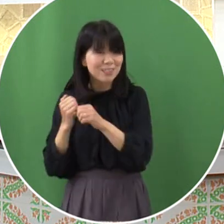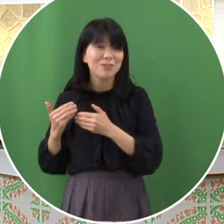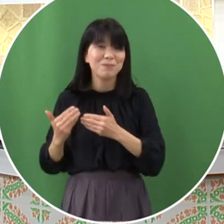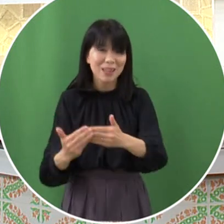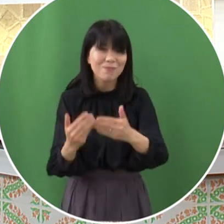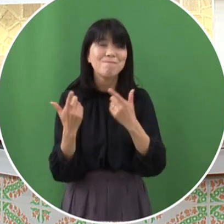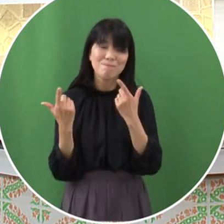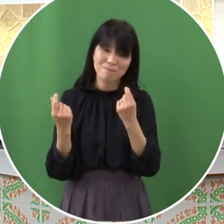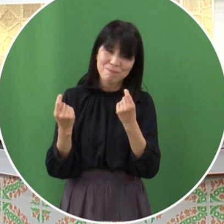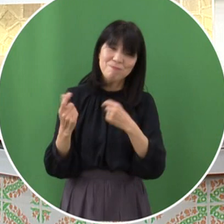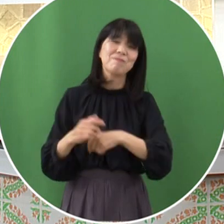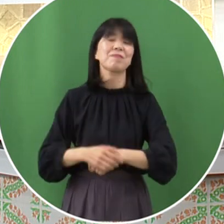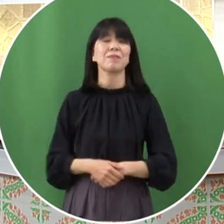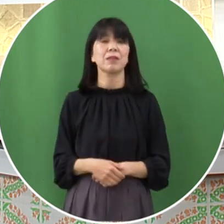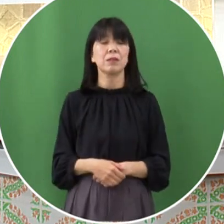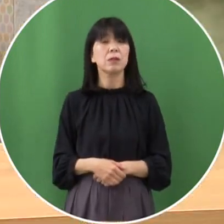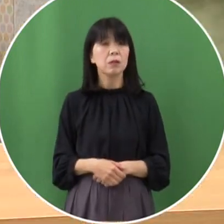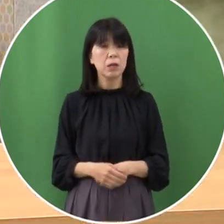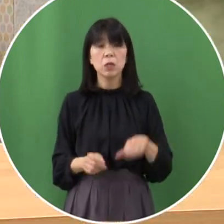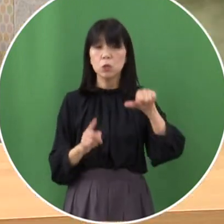いて5つ目をお願いします。